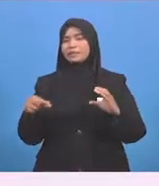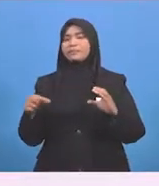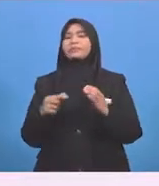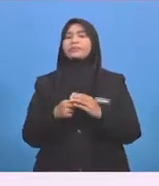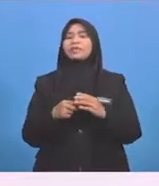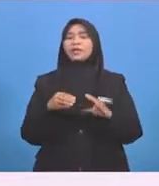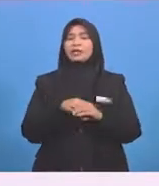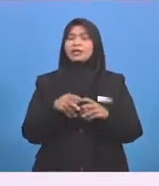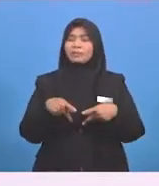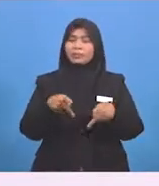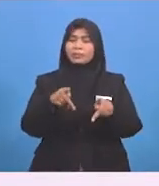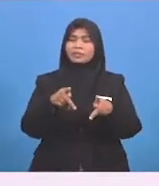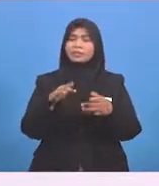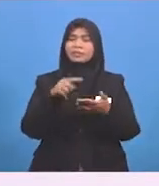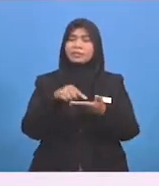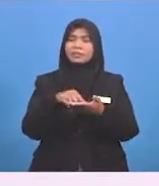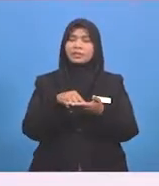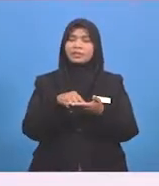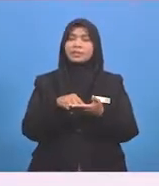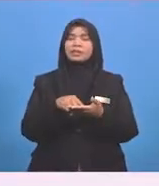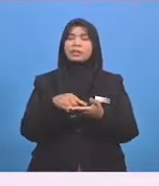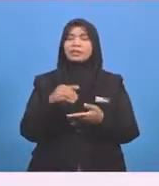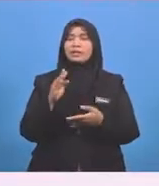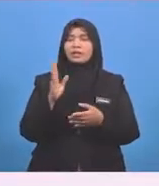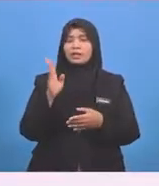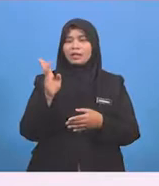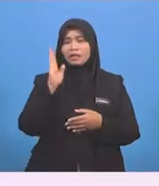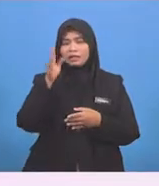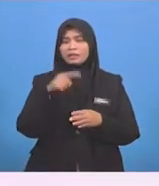proses peleburan dan pendidihan, haba akan diserap.